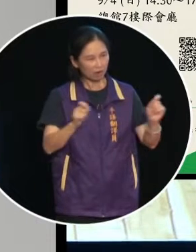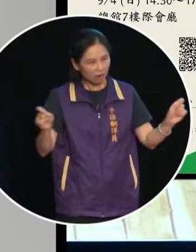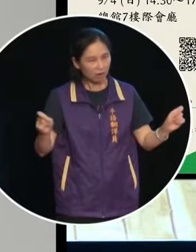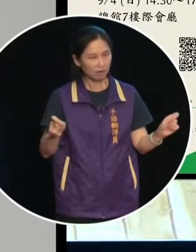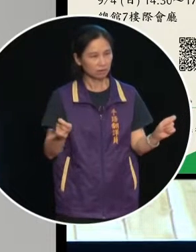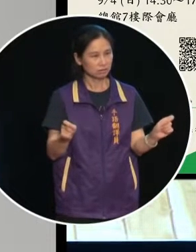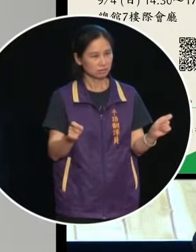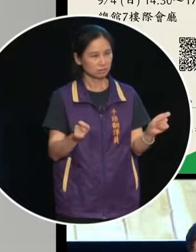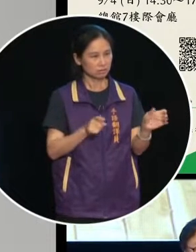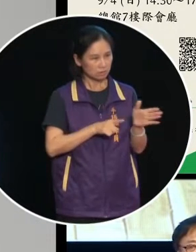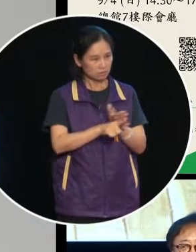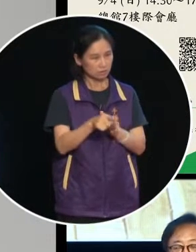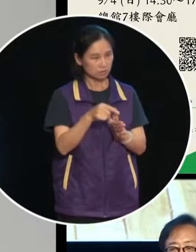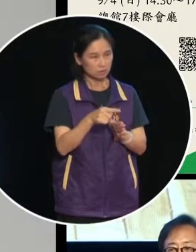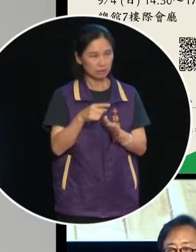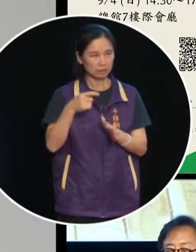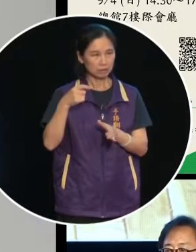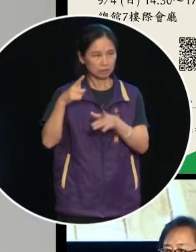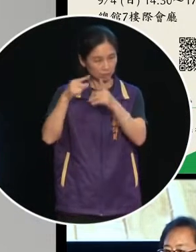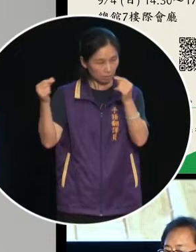做一个台日之间的